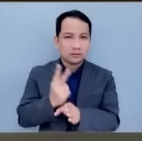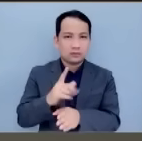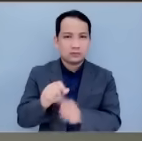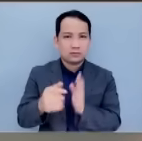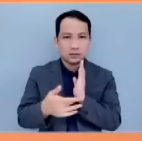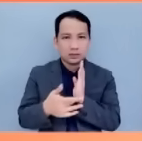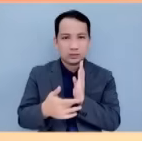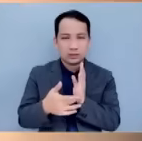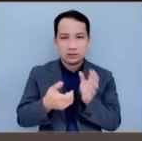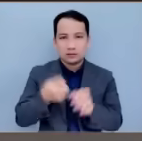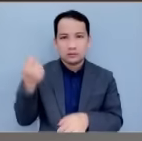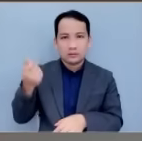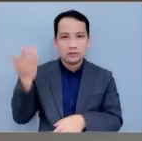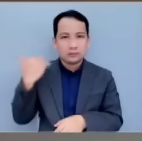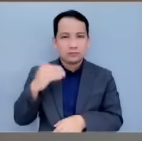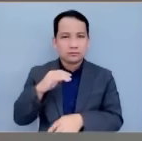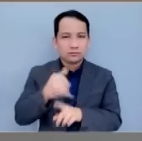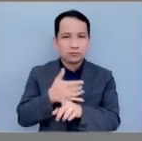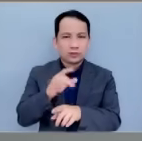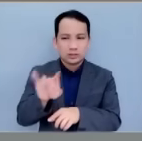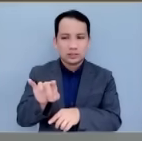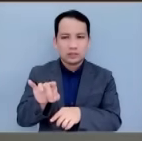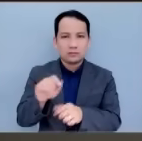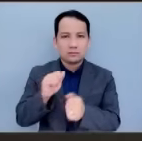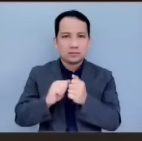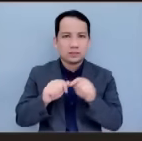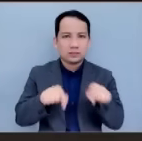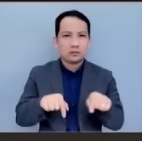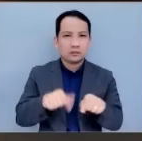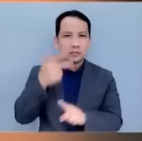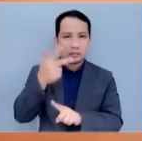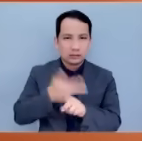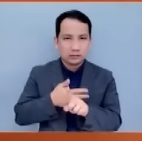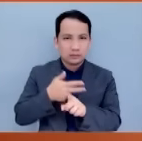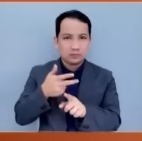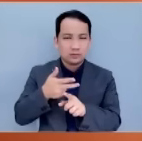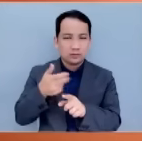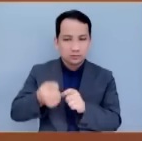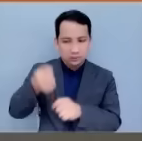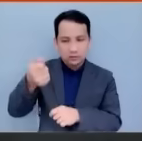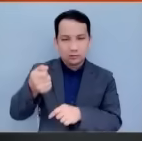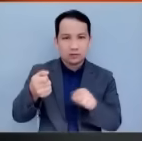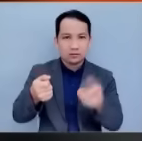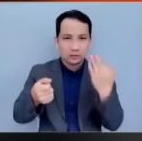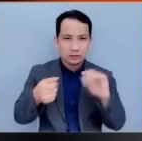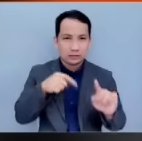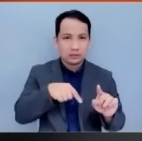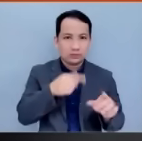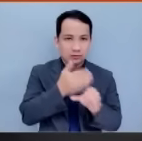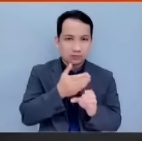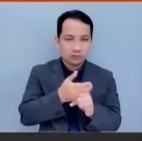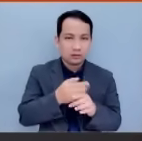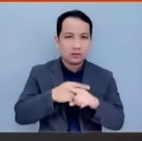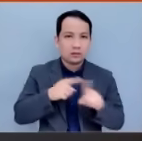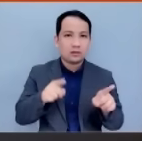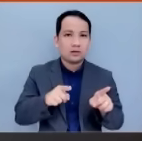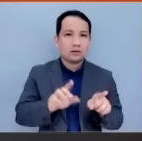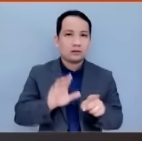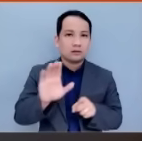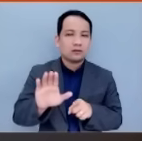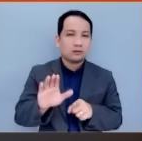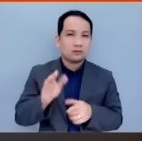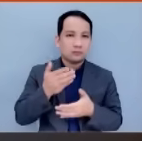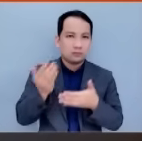noong January 8. Ibig sabihin, 3 buwang suspendido ang pagbiyahe na naturang sasakyan. Dahil dito, patong-patong